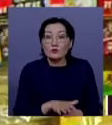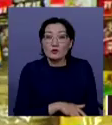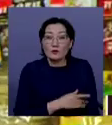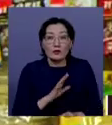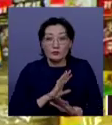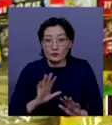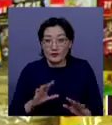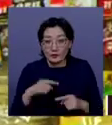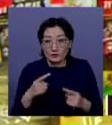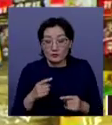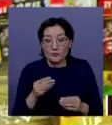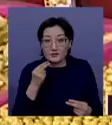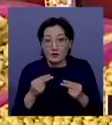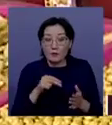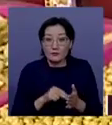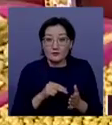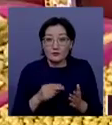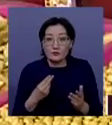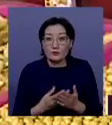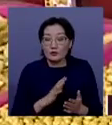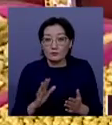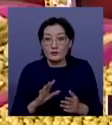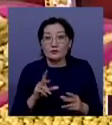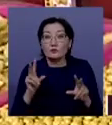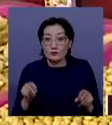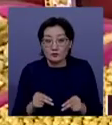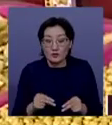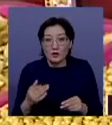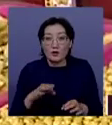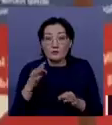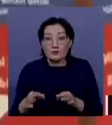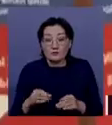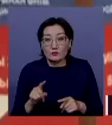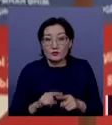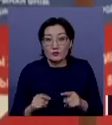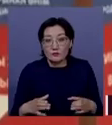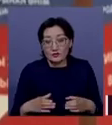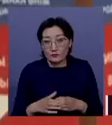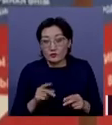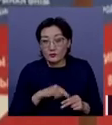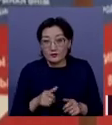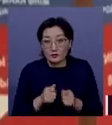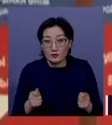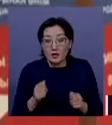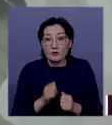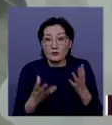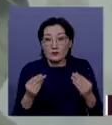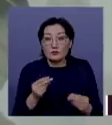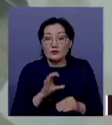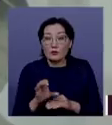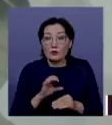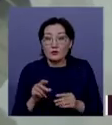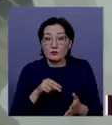болмайтынын да айтты. Азық түлік бағасы да көтерілмейтініне сөз берді. Облыстарда жедел штаб құрылған. Олар күнделікті тауарлардың